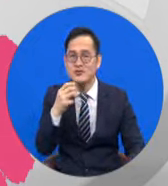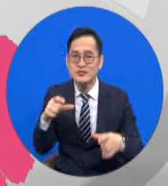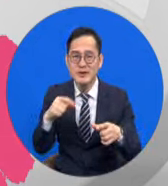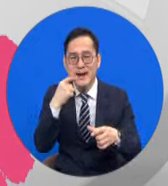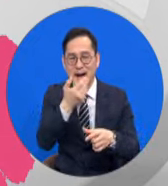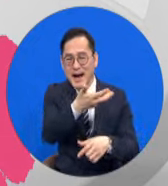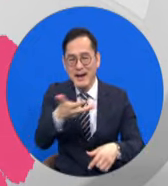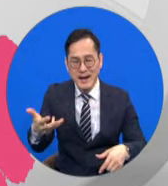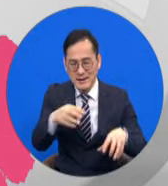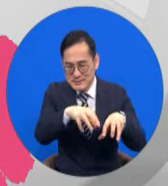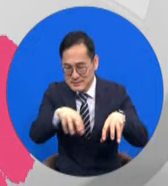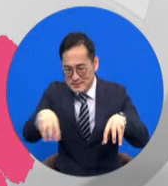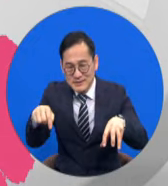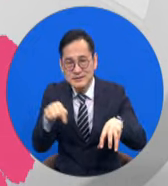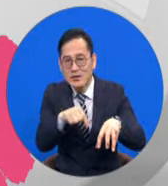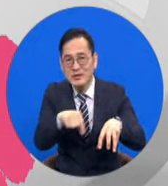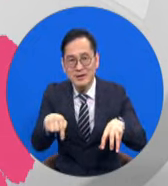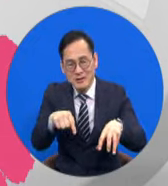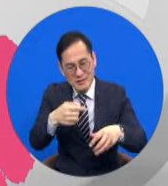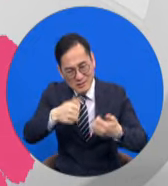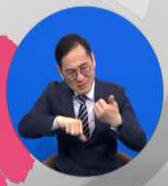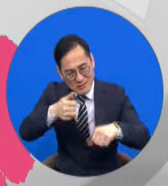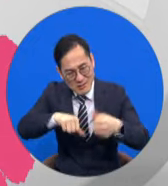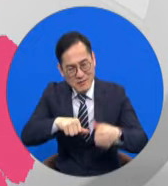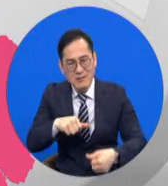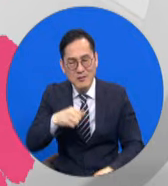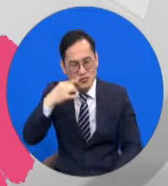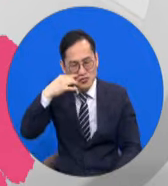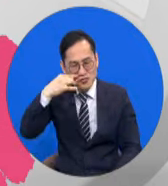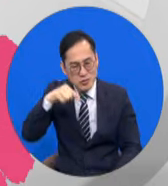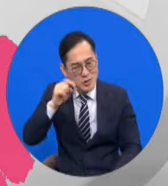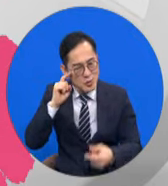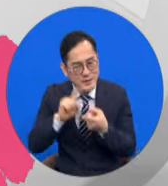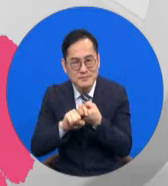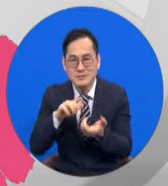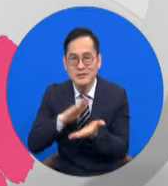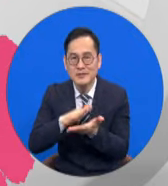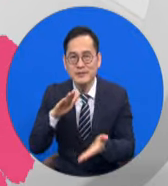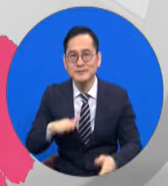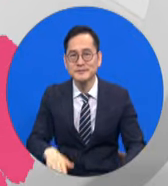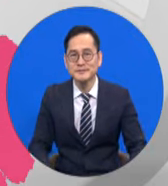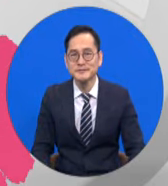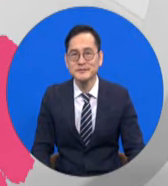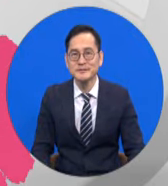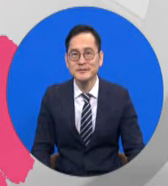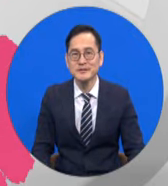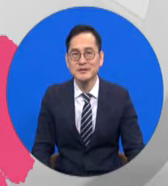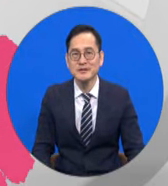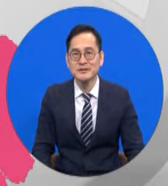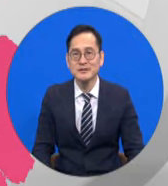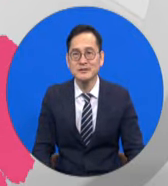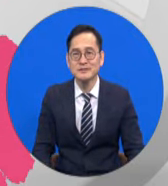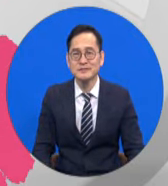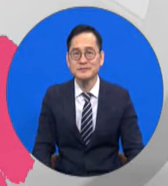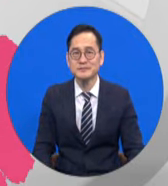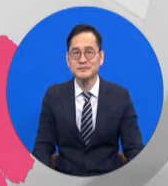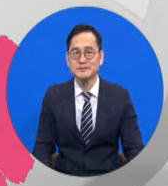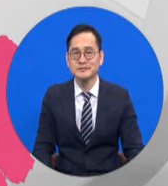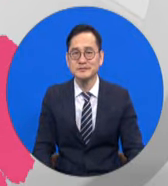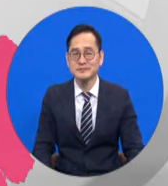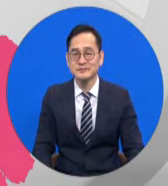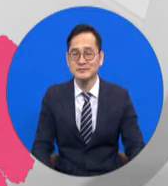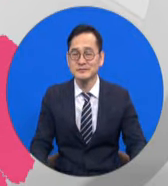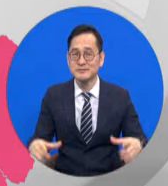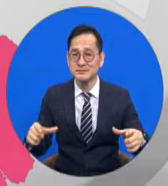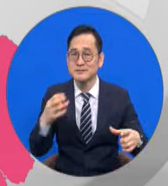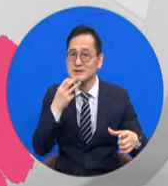그래서 이 서울의 결과가 어떨지 모른다. 특히 총선은 이랬지만 서울 같은 경우 대선과 지방선거 때는 또 결과가 완전히